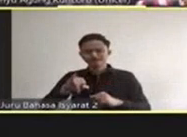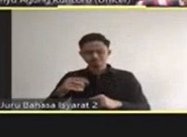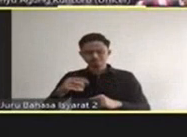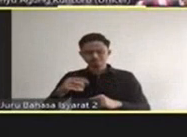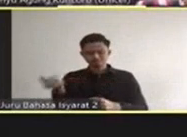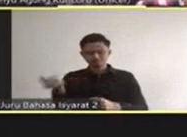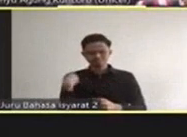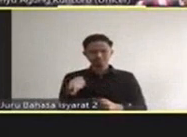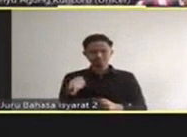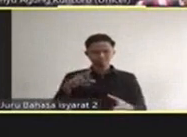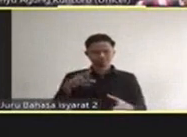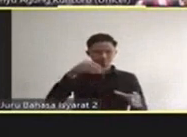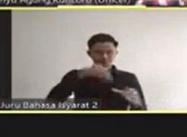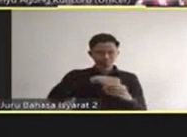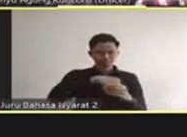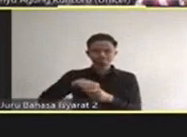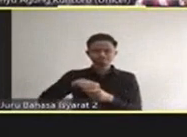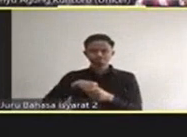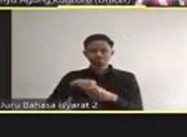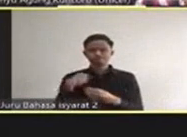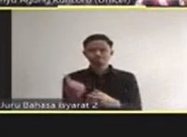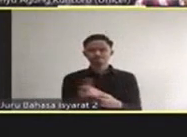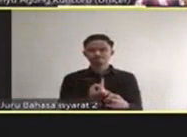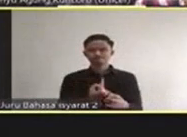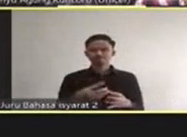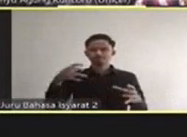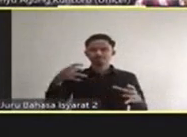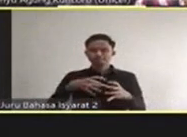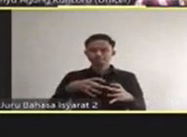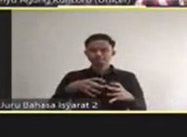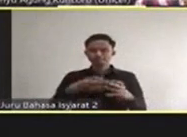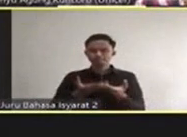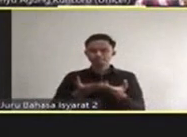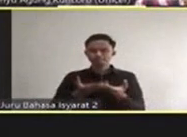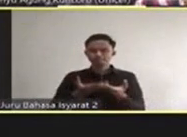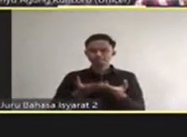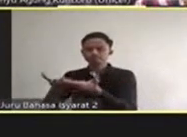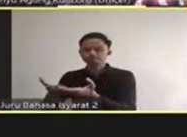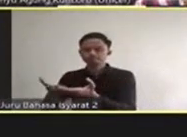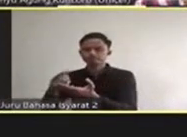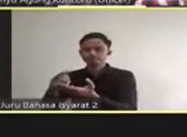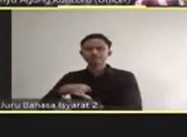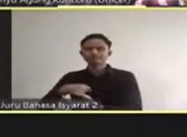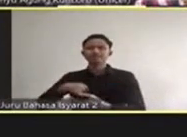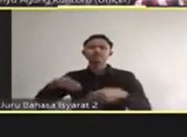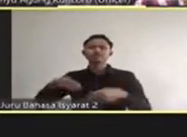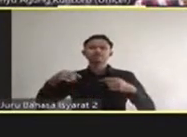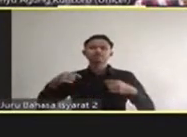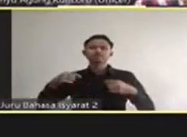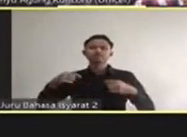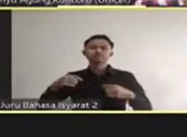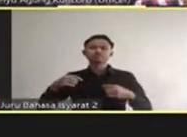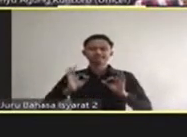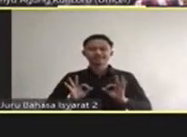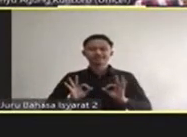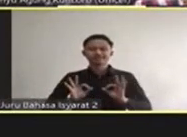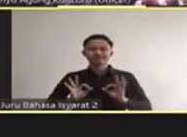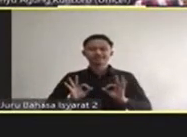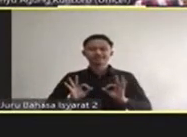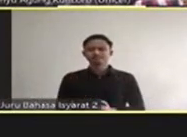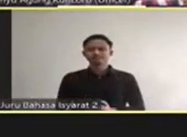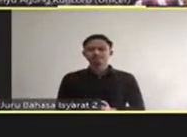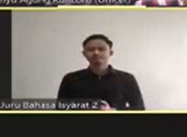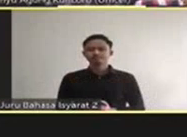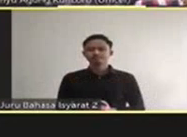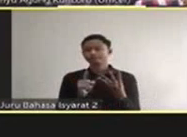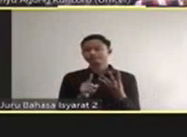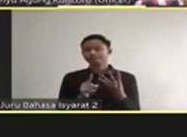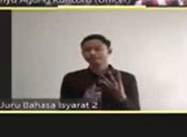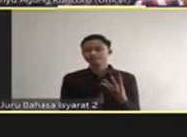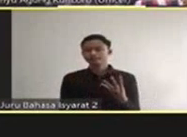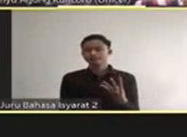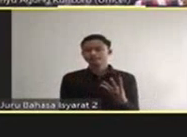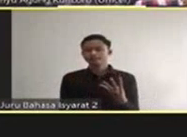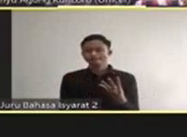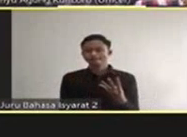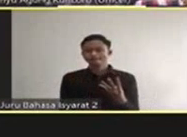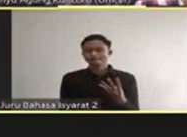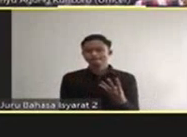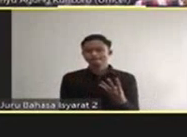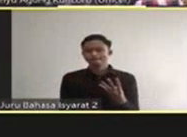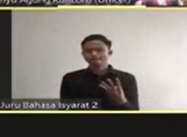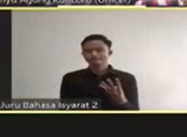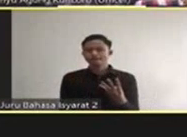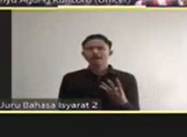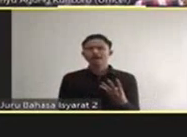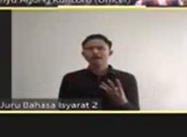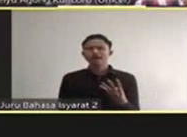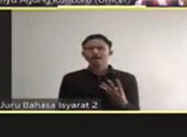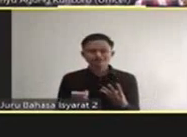masukkan ke dalam kebijakan itu. Dan yang keempat di sini kembali kita juga perlu mendengarkan pendapat anak